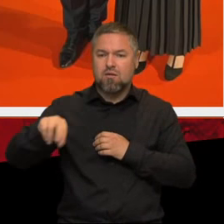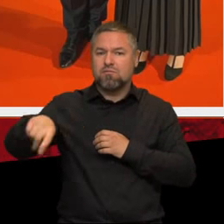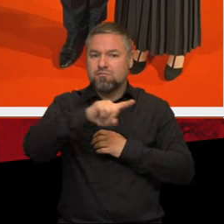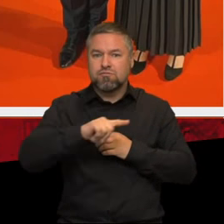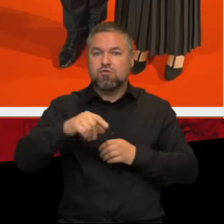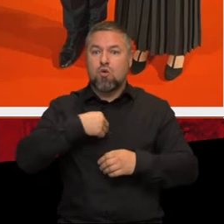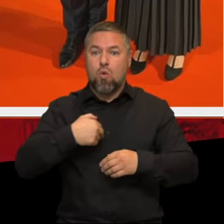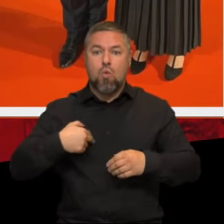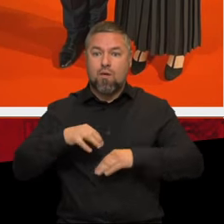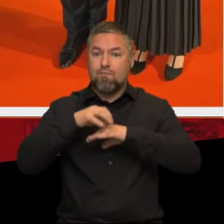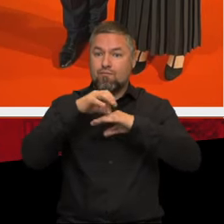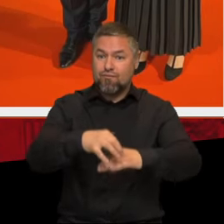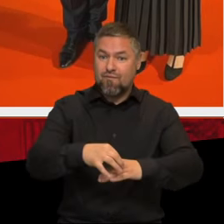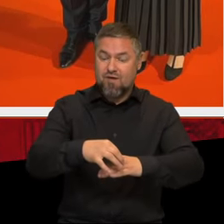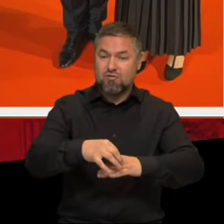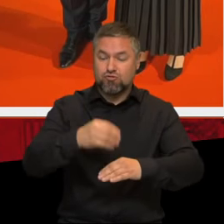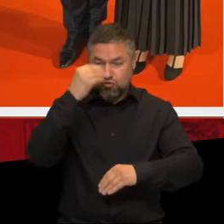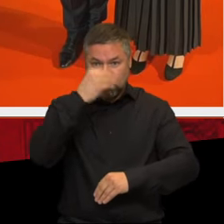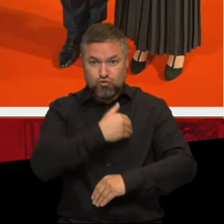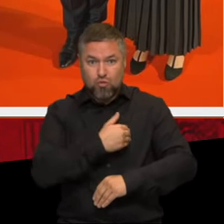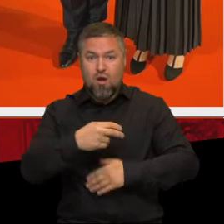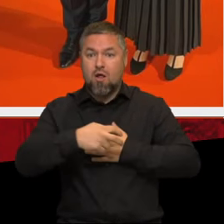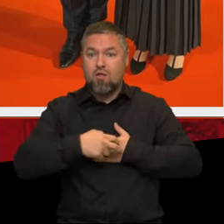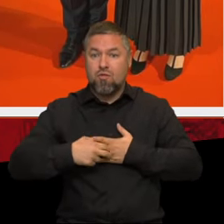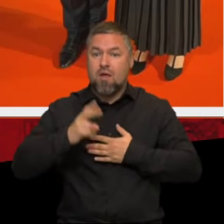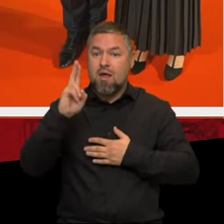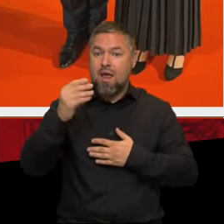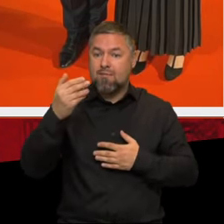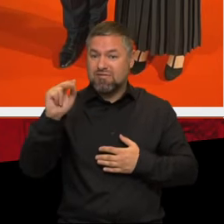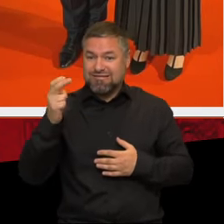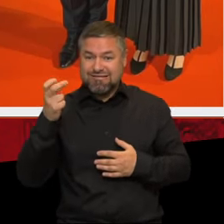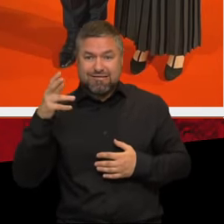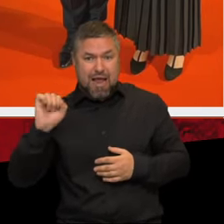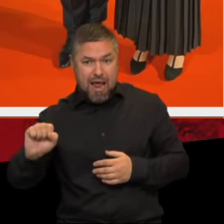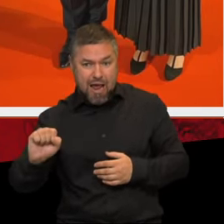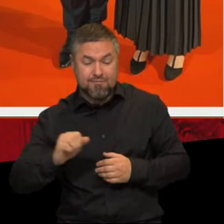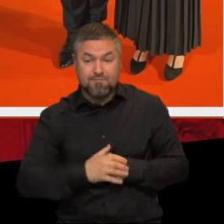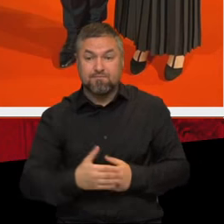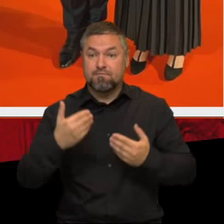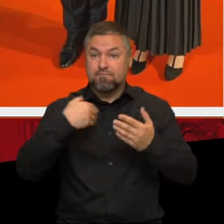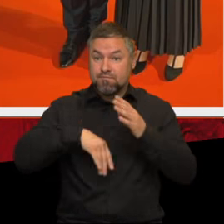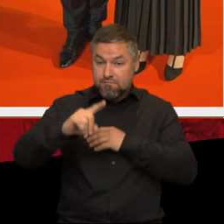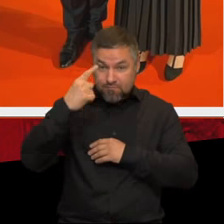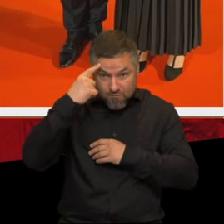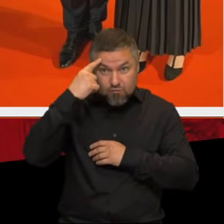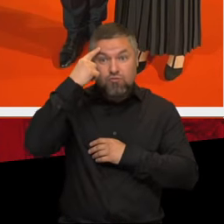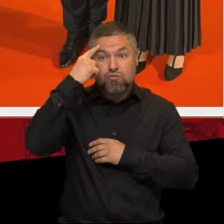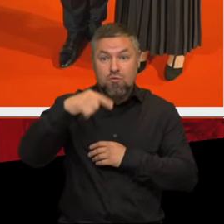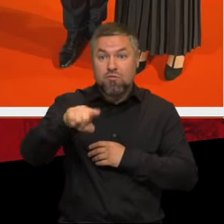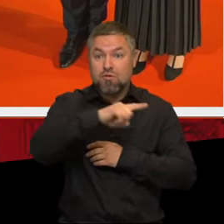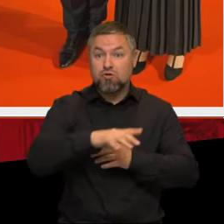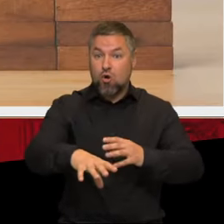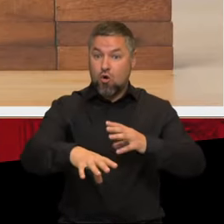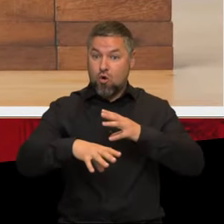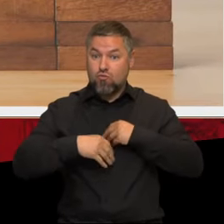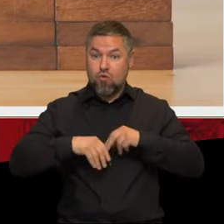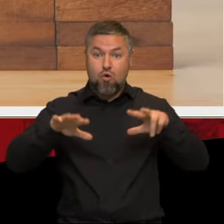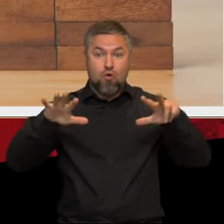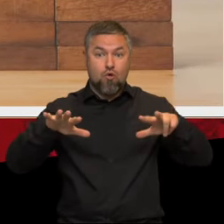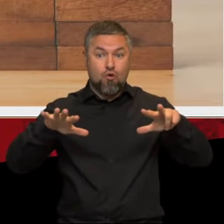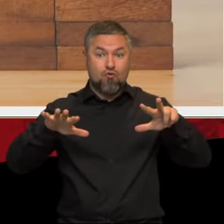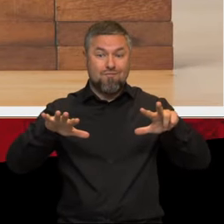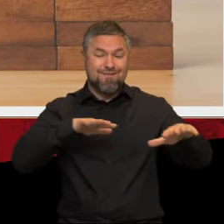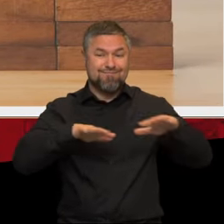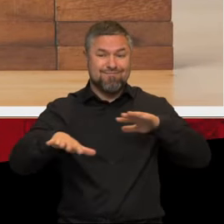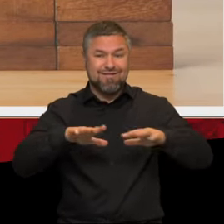uczelnię, przez panią doktor inżynier Dorotę Kamińską. Chciałbym przypomnieć, że utrzymujemy 8 miejsce